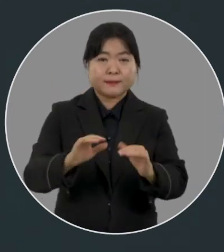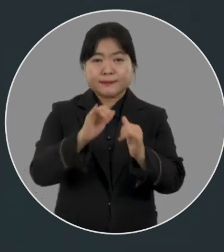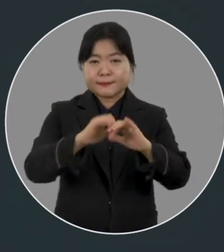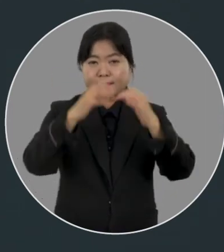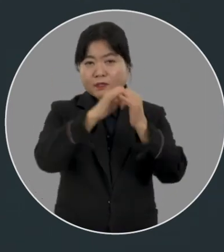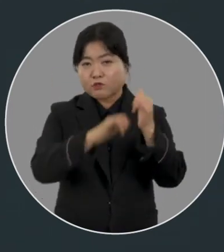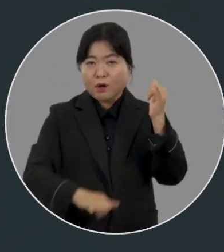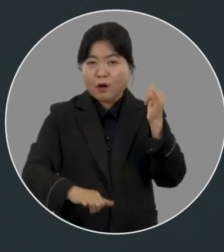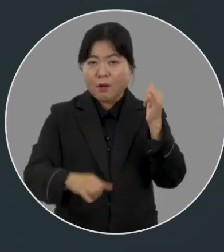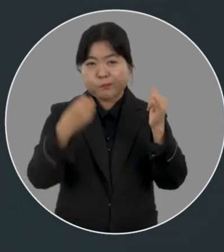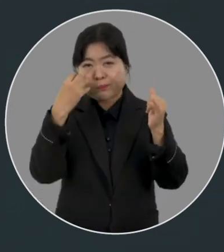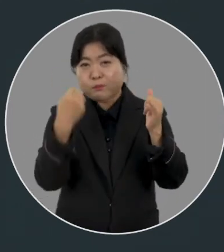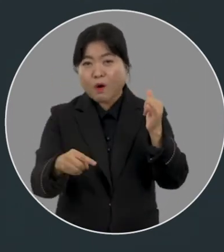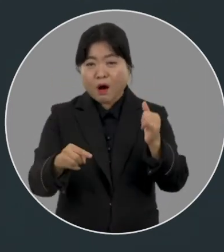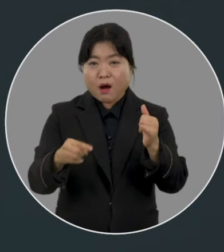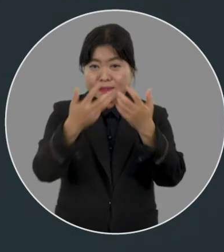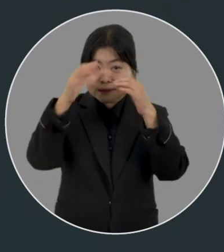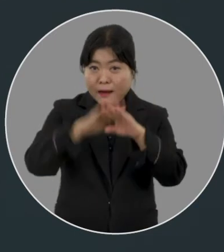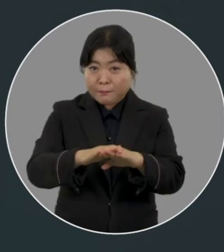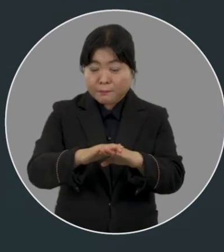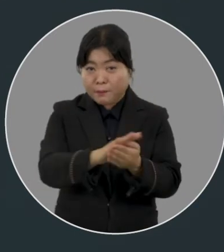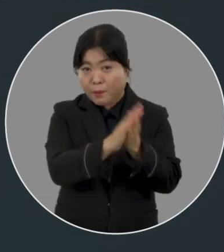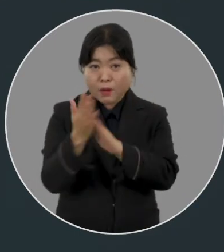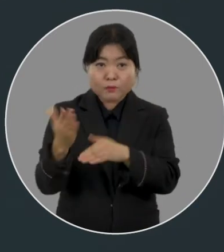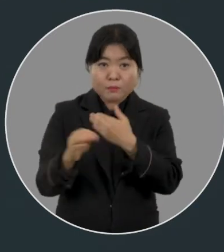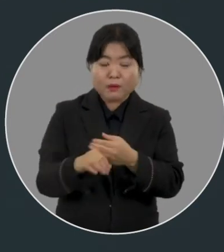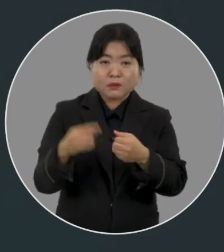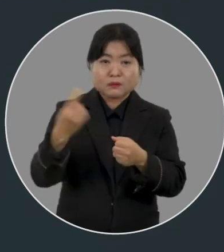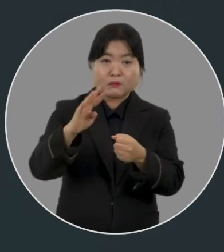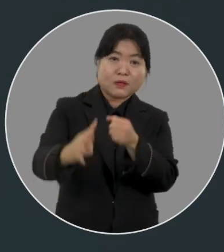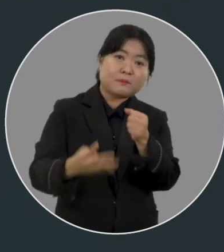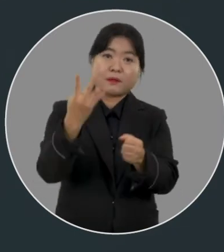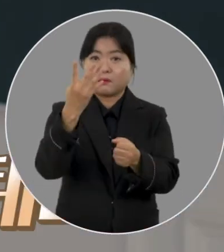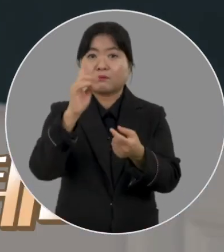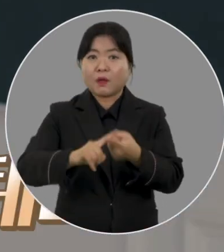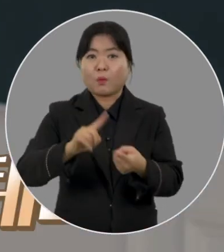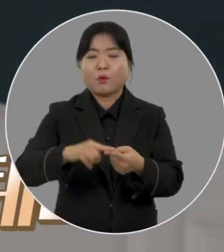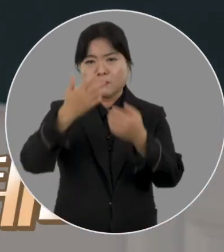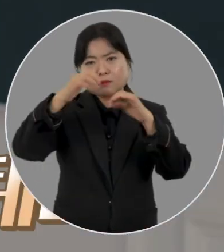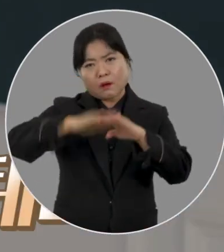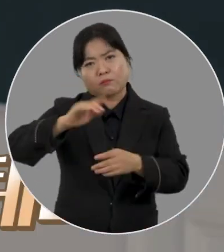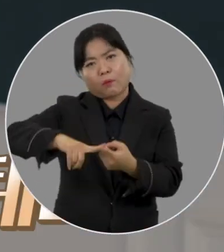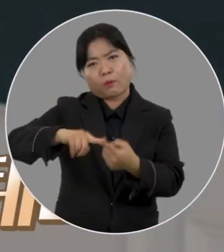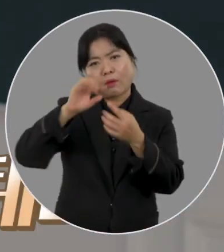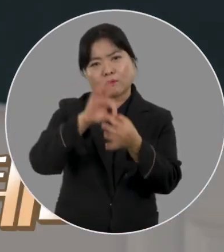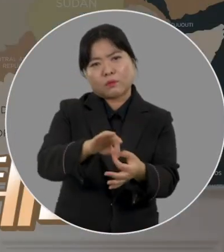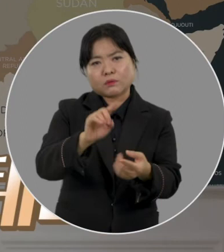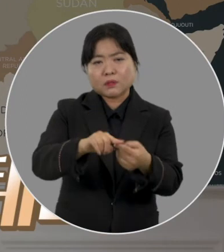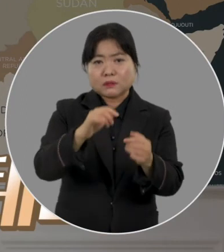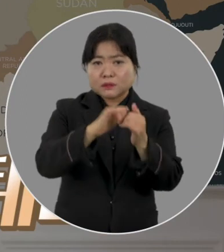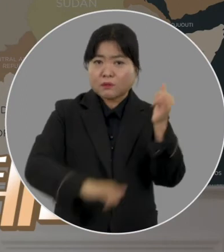번 이슬람화된 지역은 1400년이 지난 지금까지 고스란히 이슬람으로 남아있는 겁니다. 이것이 세계사 최대의